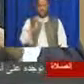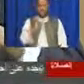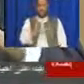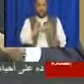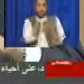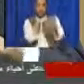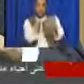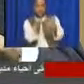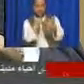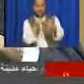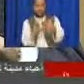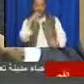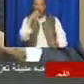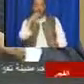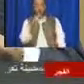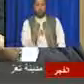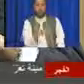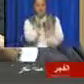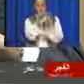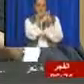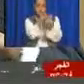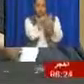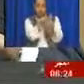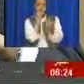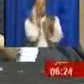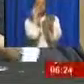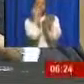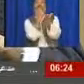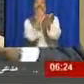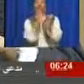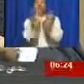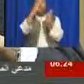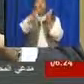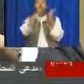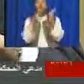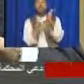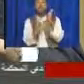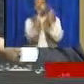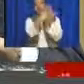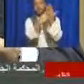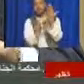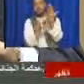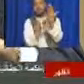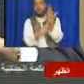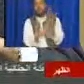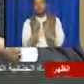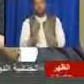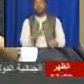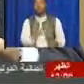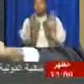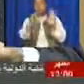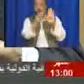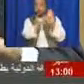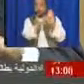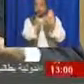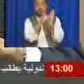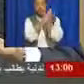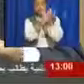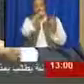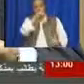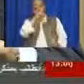صرت ولا في اي مكان نقول لهم ان العقاب الجماعي مرفوض في الشرع لا يقر ابدا وايات الكثيره